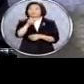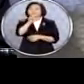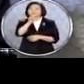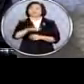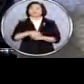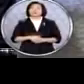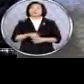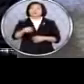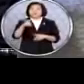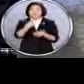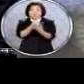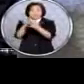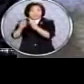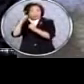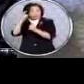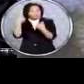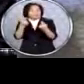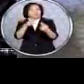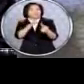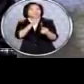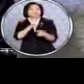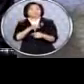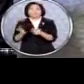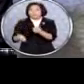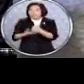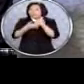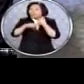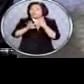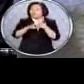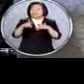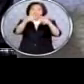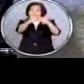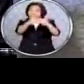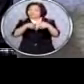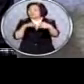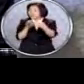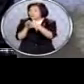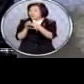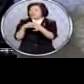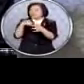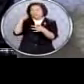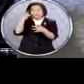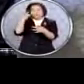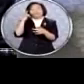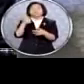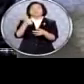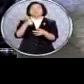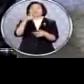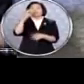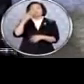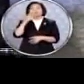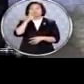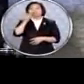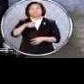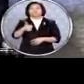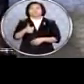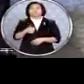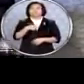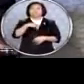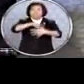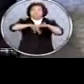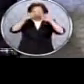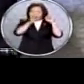识，得到绝大多数人的支持，来跟大陆在谈，我觉得立场是非常站得稳，而且最重要的内容很明确，